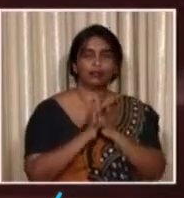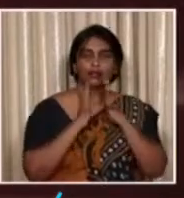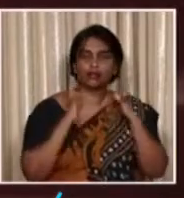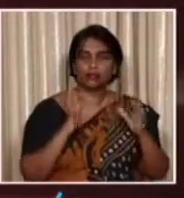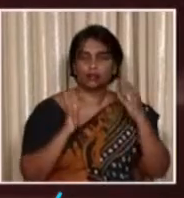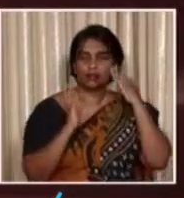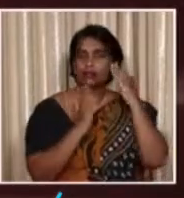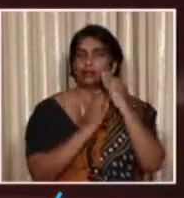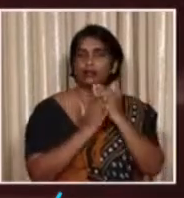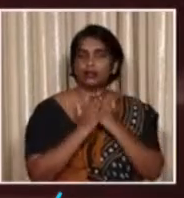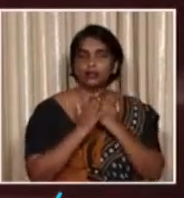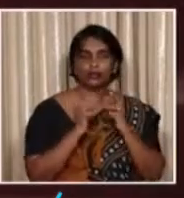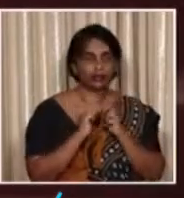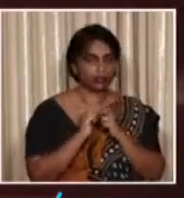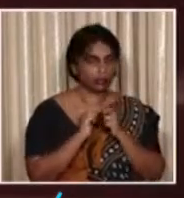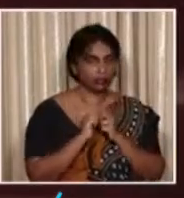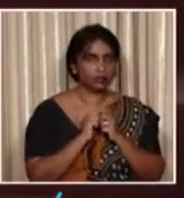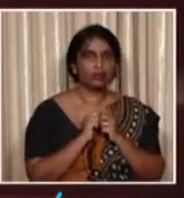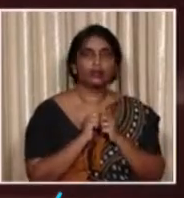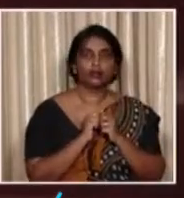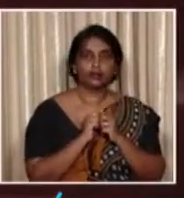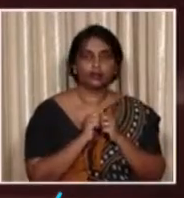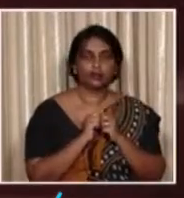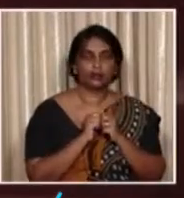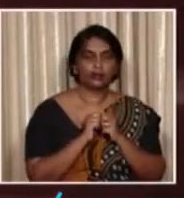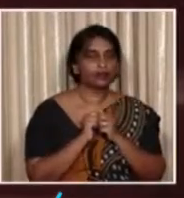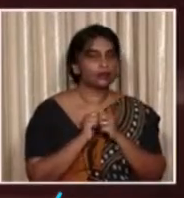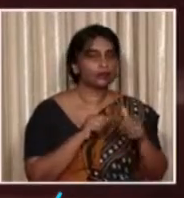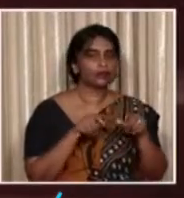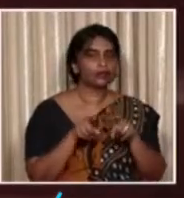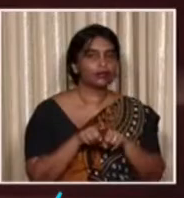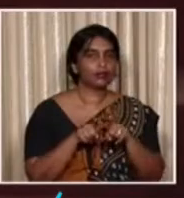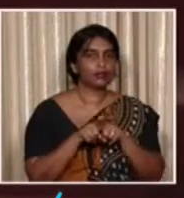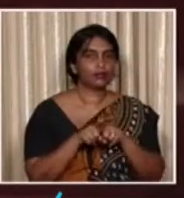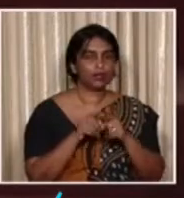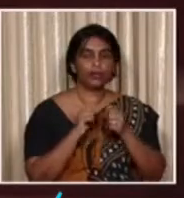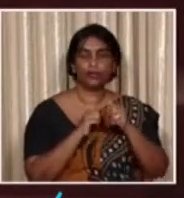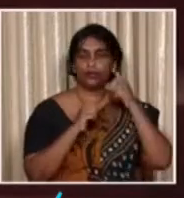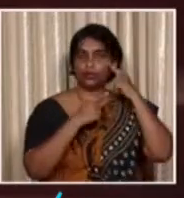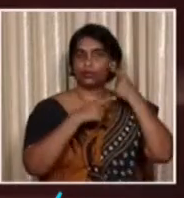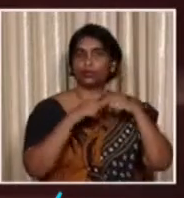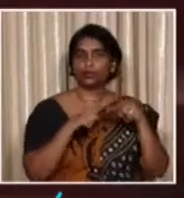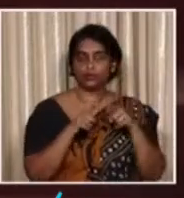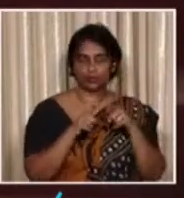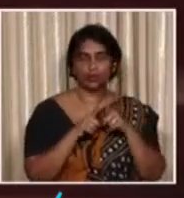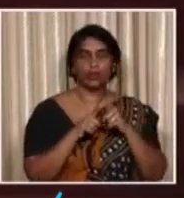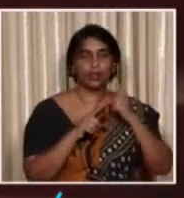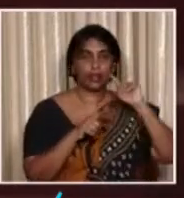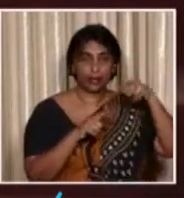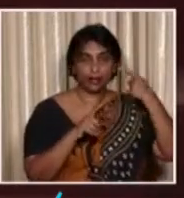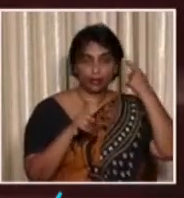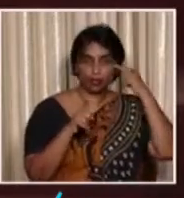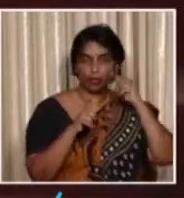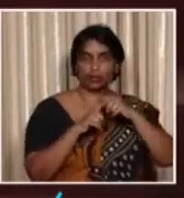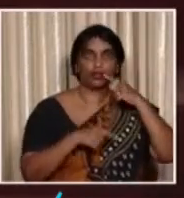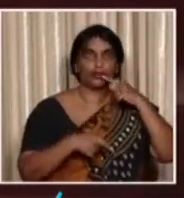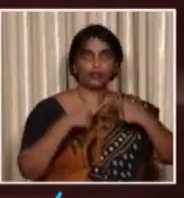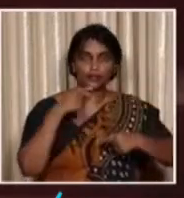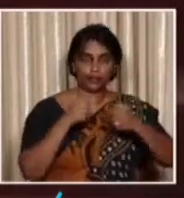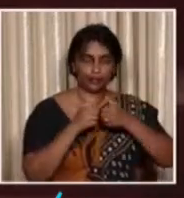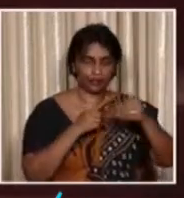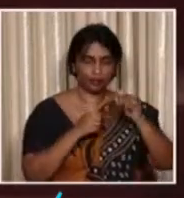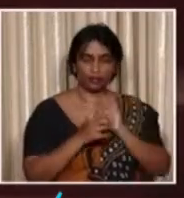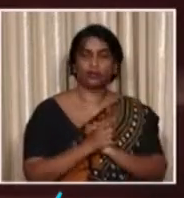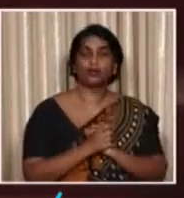ඊට අගතිදායක වෙන්නට පුළුවන්. ඒක නිසා මම දැක්කා ඔබතුමාලා තීරණය කරලා තියෙනවා හෙට දිනේ මේ පිළිබඳ විවාදයක්